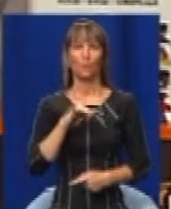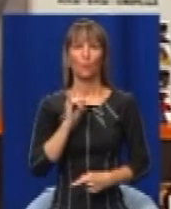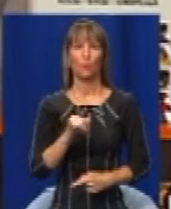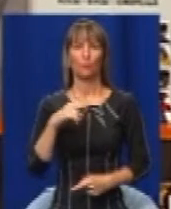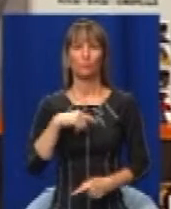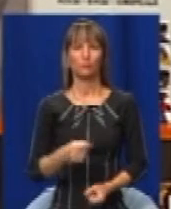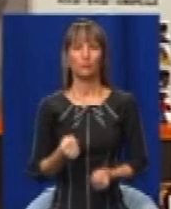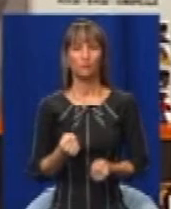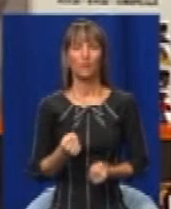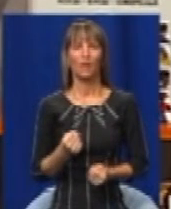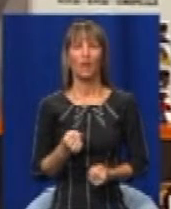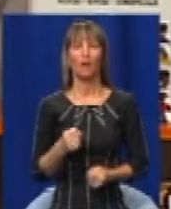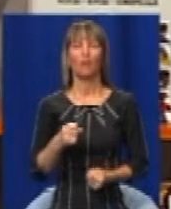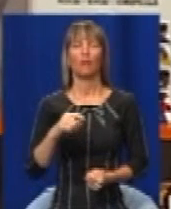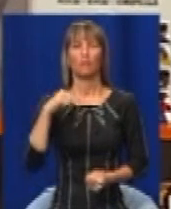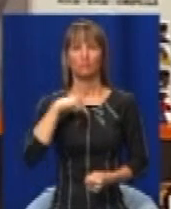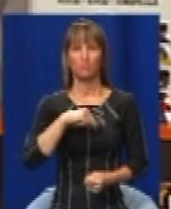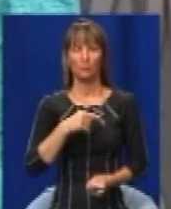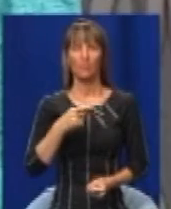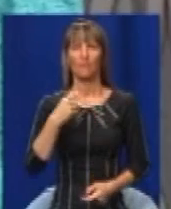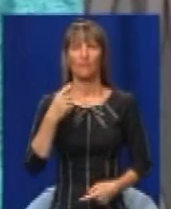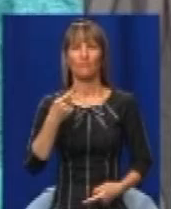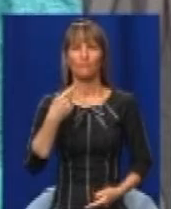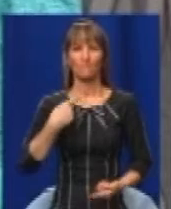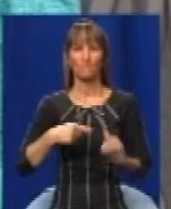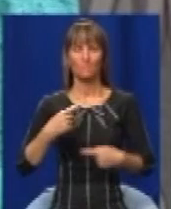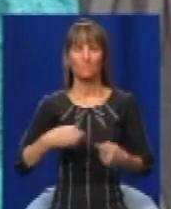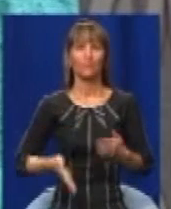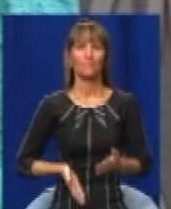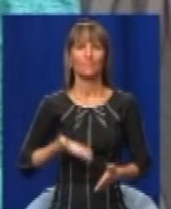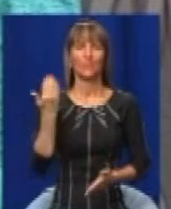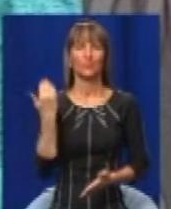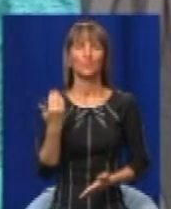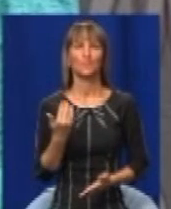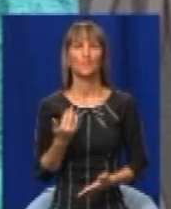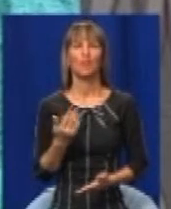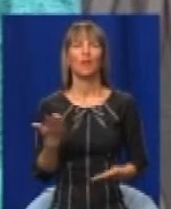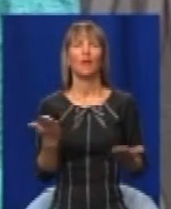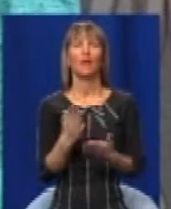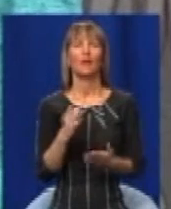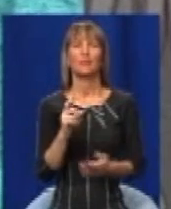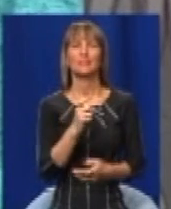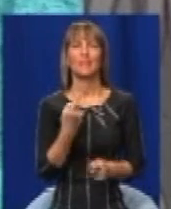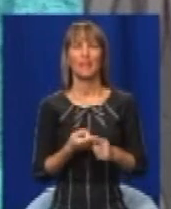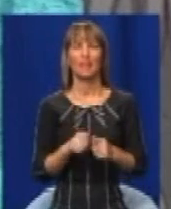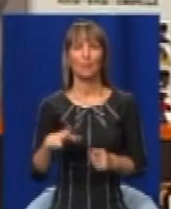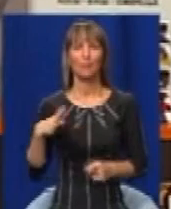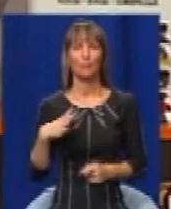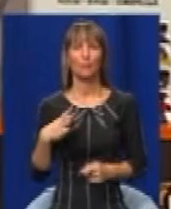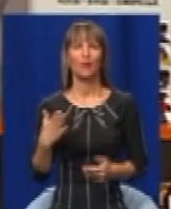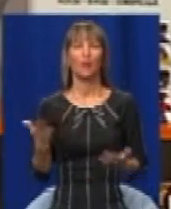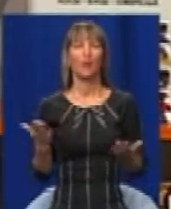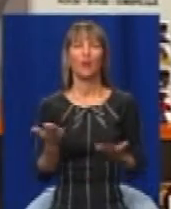погані емоції, то рано чи пізно вони вийдуть назовні. А як от бути з цим, як ти думаєш? Цікаво. Ну, як